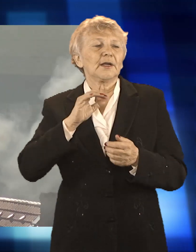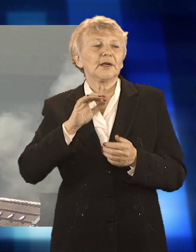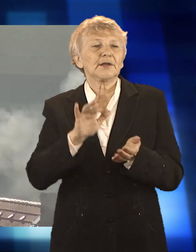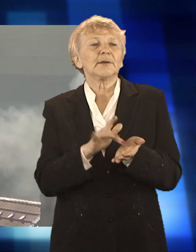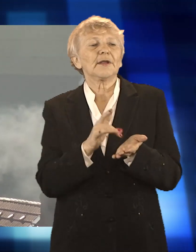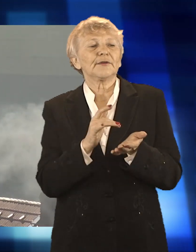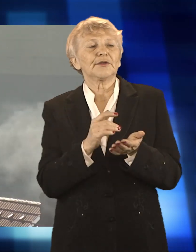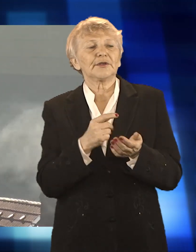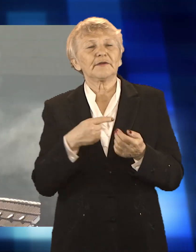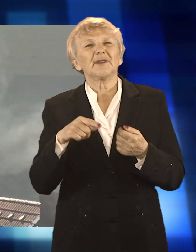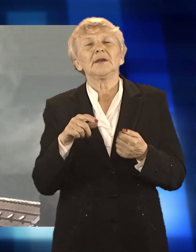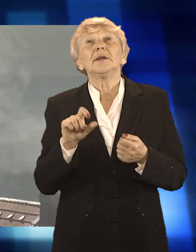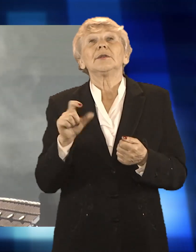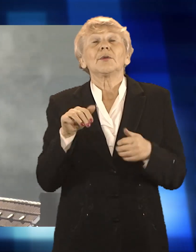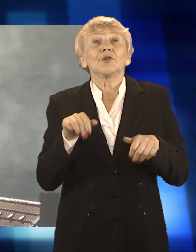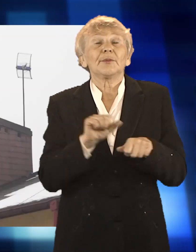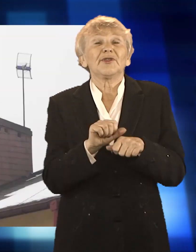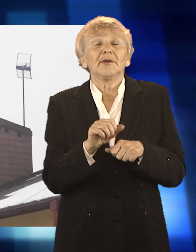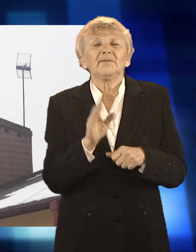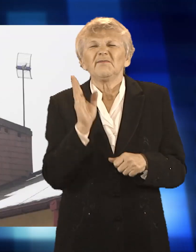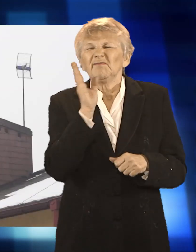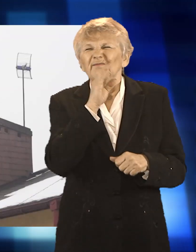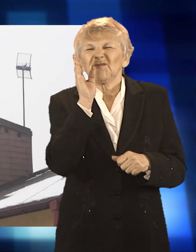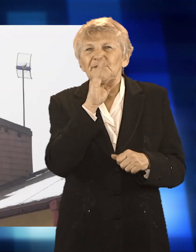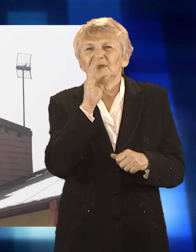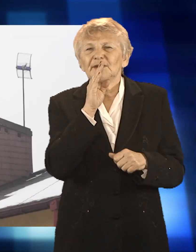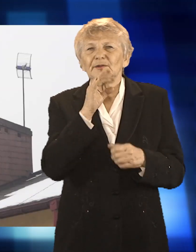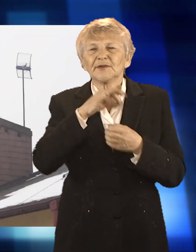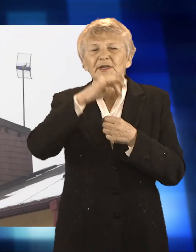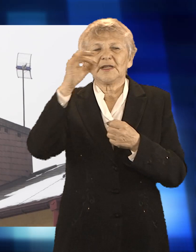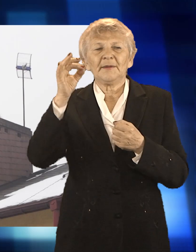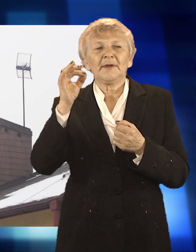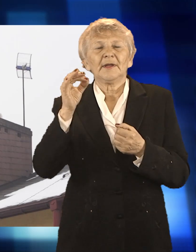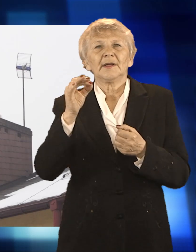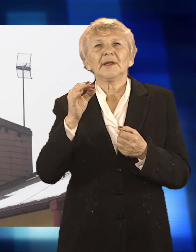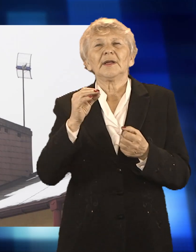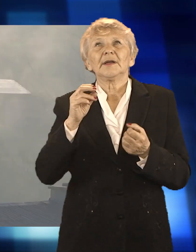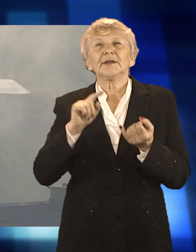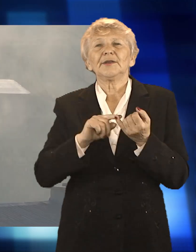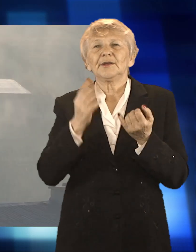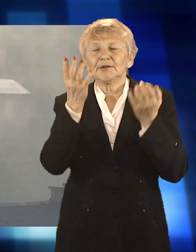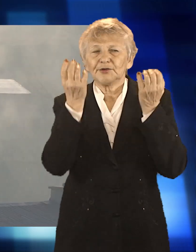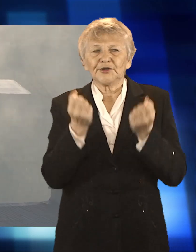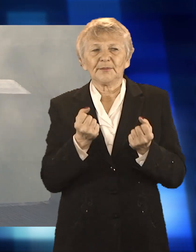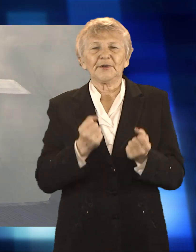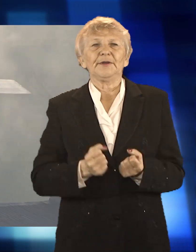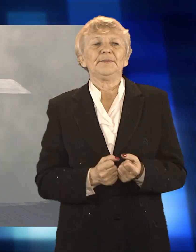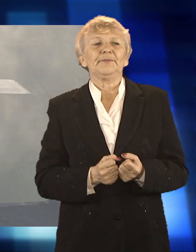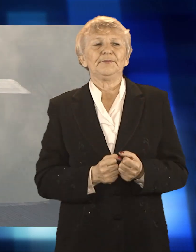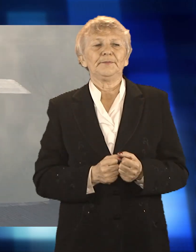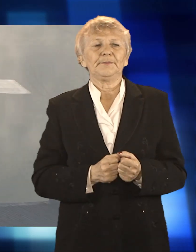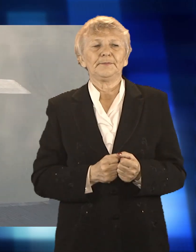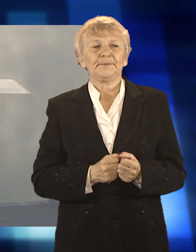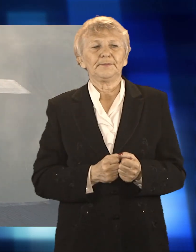wzbudzić nasze podejrzenia? Przede wszystkim śmierdzący zapach i dłużej utrzymujący się czarny dym, który dzięki naszej interwencji będzie zanieczyszczać powietrze,